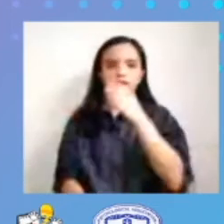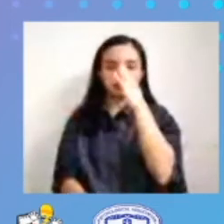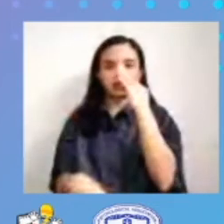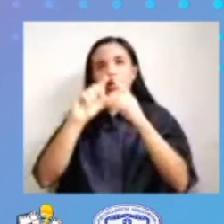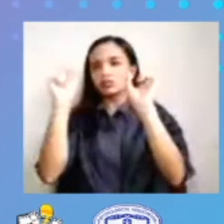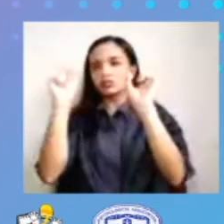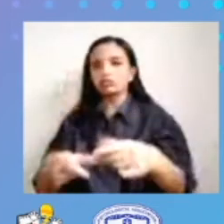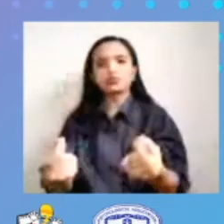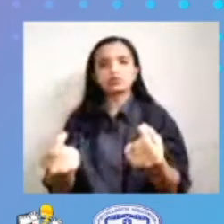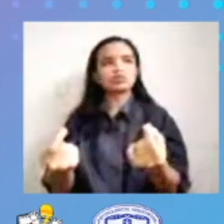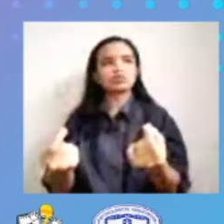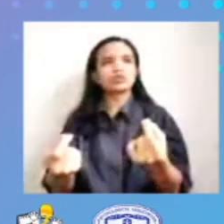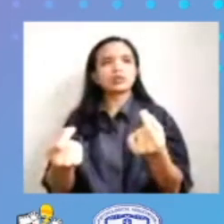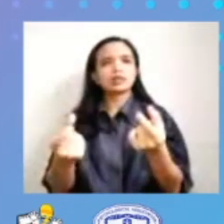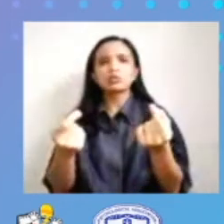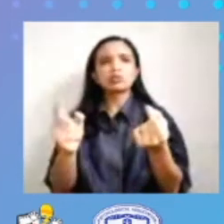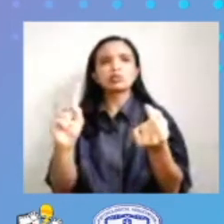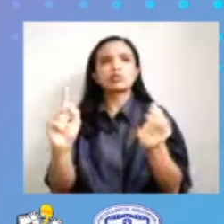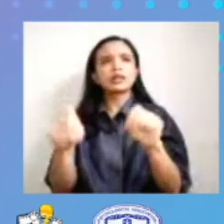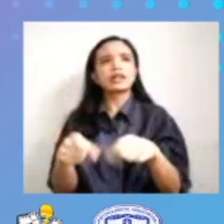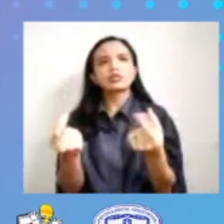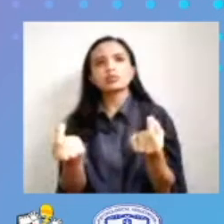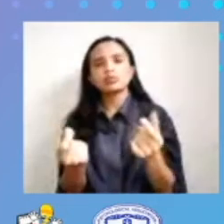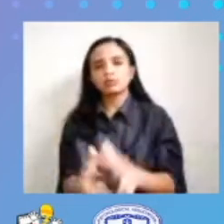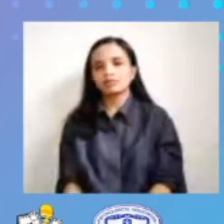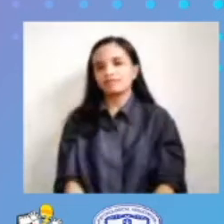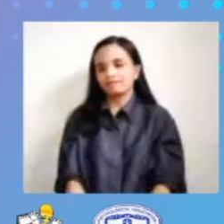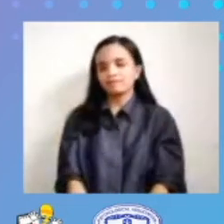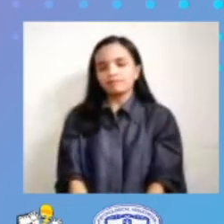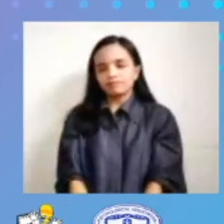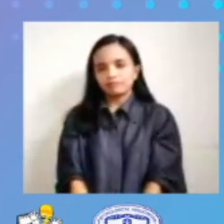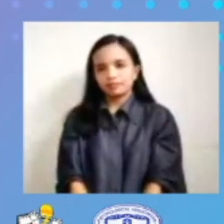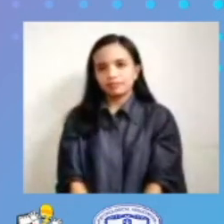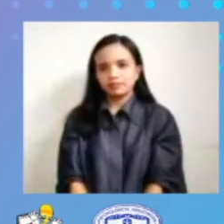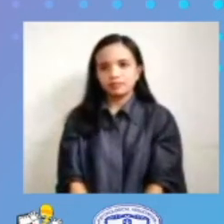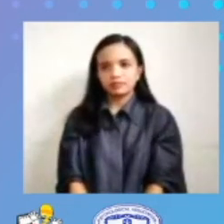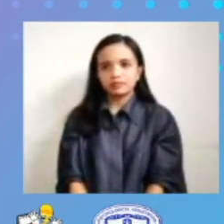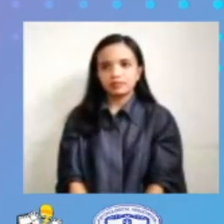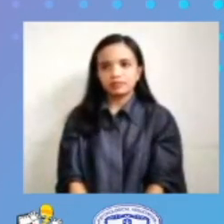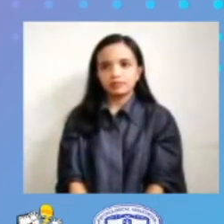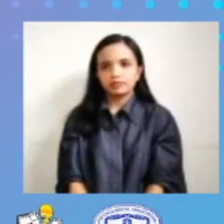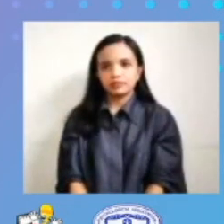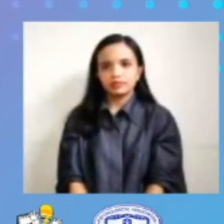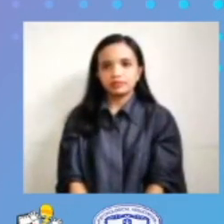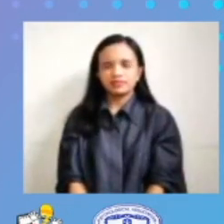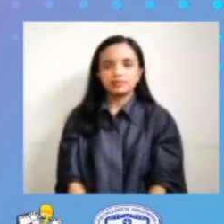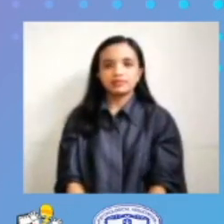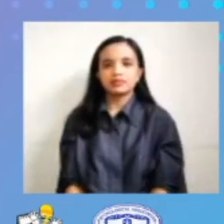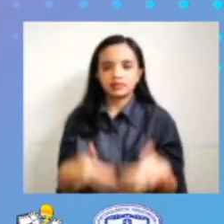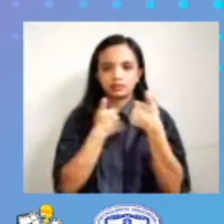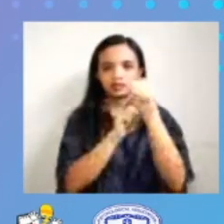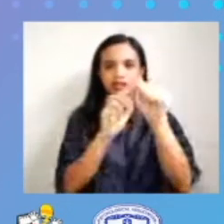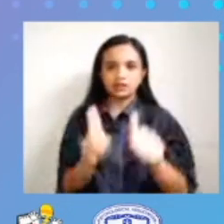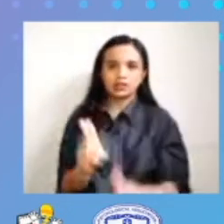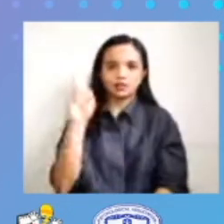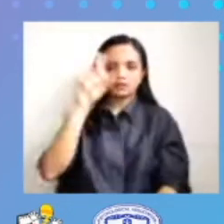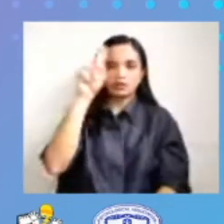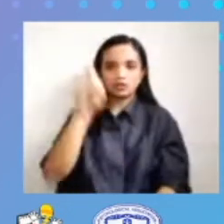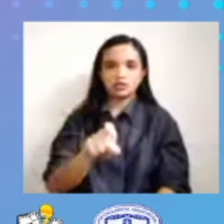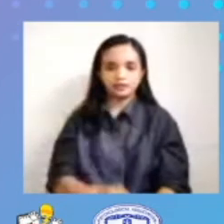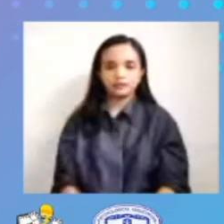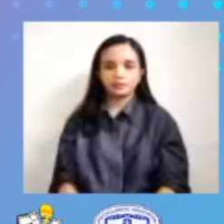ka lang ng bagsak. You also have to check, kaya ba niya? Asan yung malakas? Asan yung mahina? No? So when we do treatment planning, we